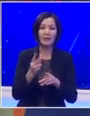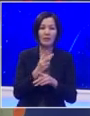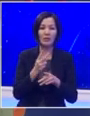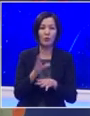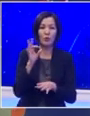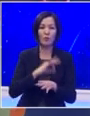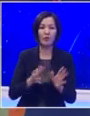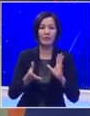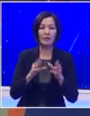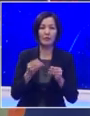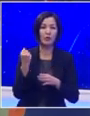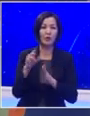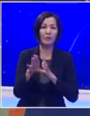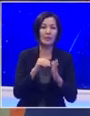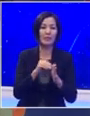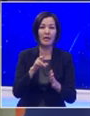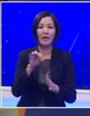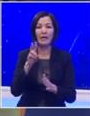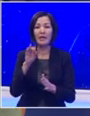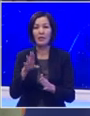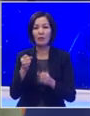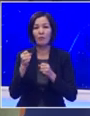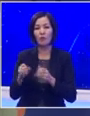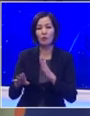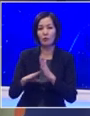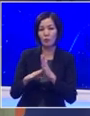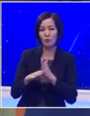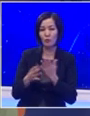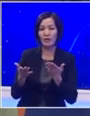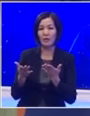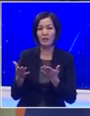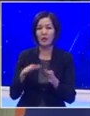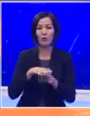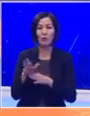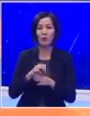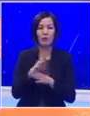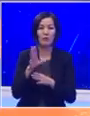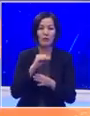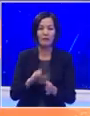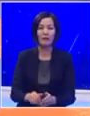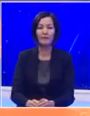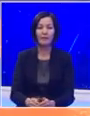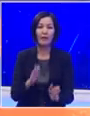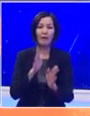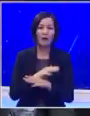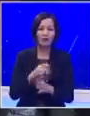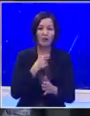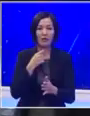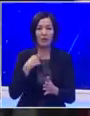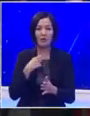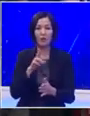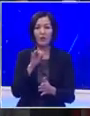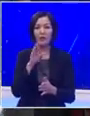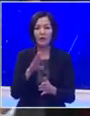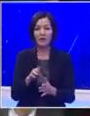арқылы жеңімпаз анықтайды. Ал элит нұсқасында бокс, дзюдо, карате әдістері толық қамтылған. Бұл жарыста Қапшағай, Талдықорған қалалары мен